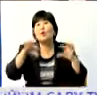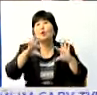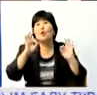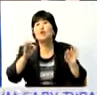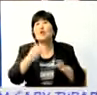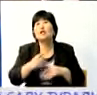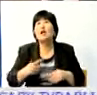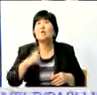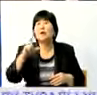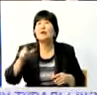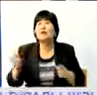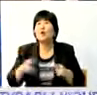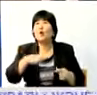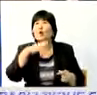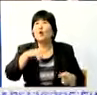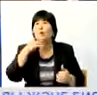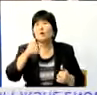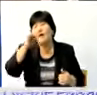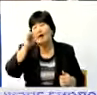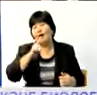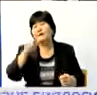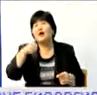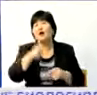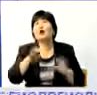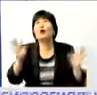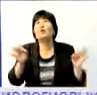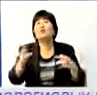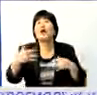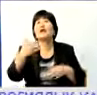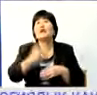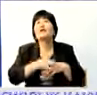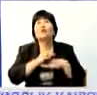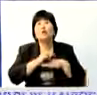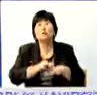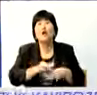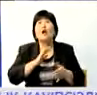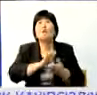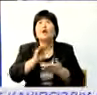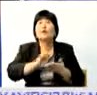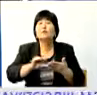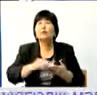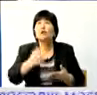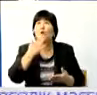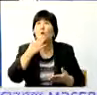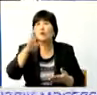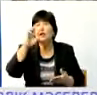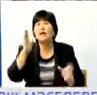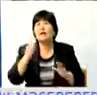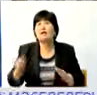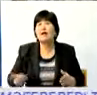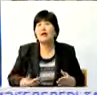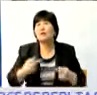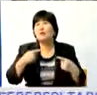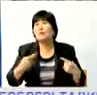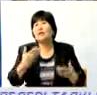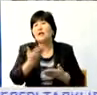саласы мамандарын даярлауға көп көңіл бөліп, Қазақстанда алғашқы музыка театрын ұйымдастырды. Баспасөз беттерінде ұлт ел тағдырына қатысты көптеген